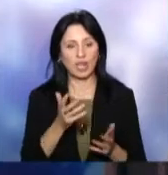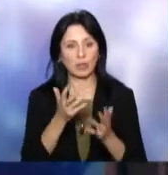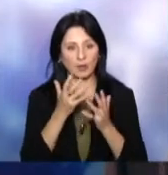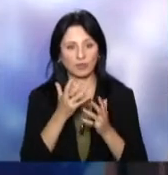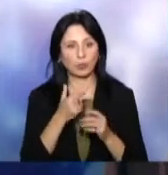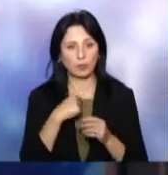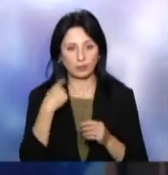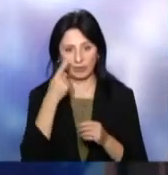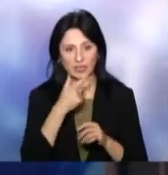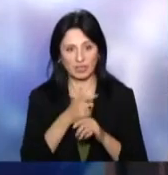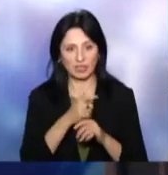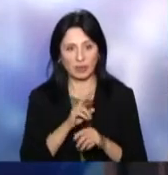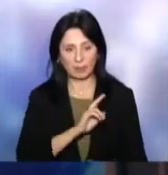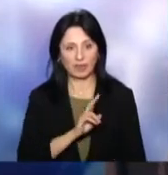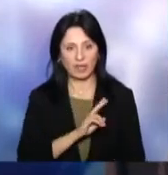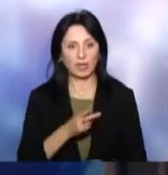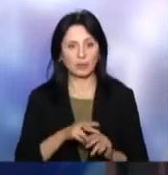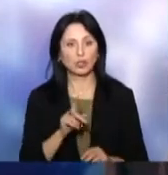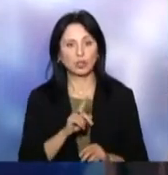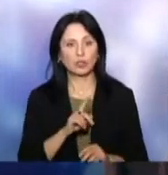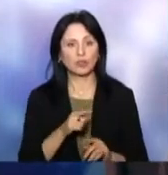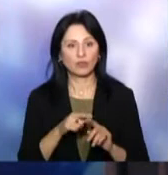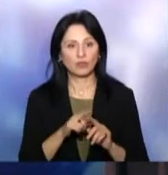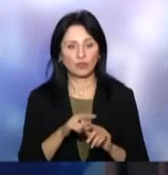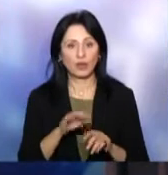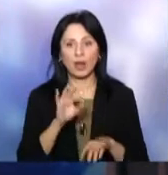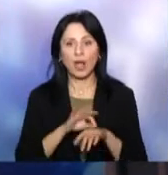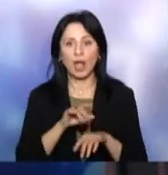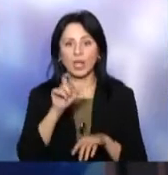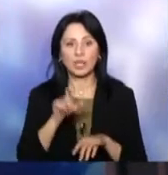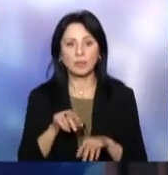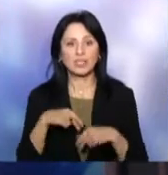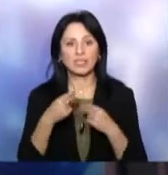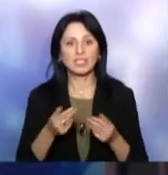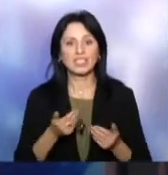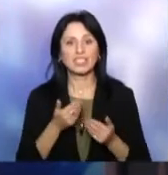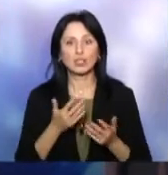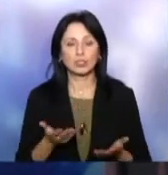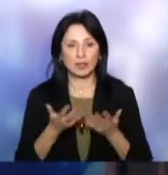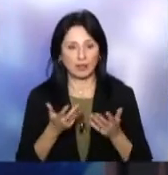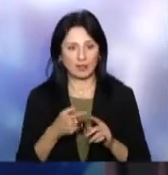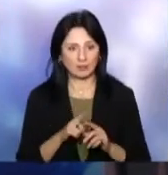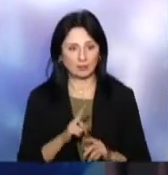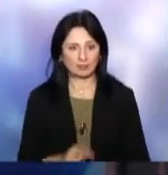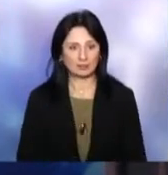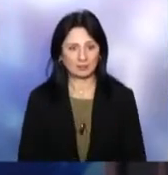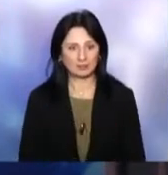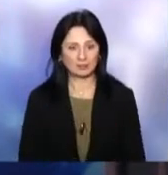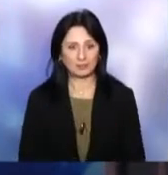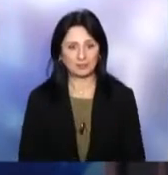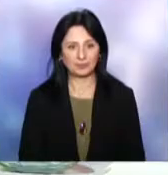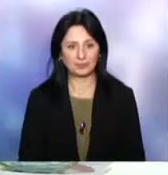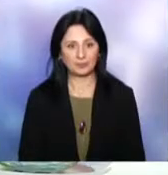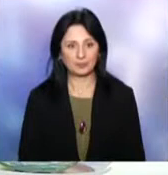ეფექტურია და მე პირადად ძალიან მიყვარს, იმიტომ რომ დათრგუნულ პაციენტს აძლევს სიცოცხლის ხარს. ჩვენ